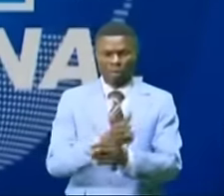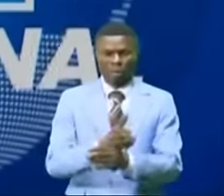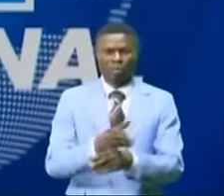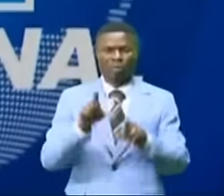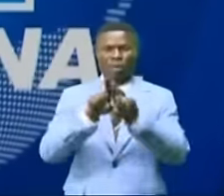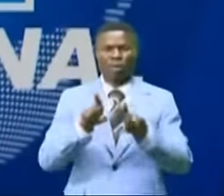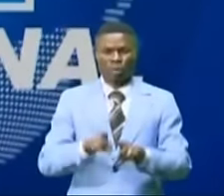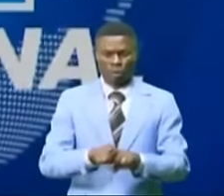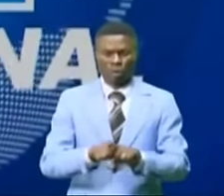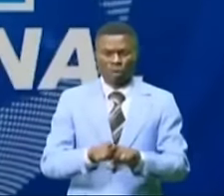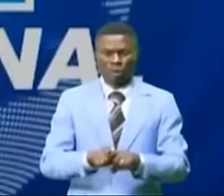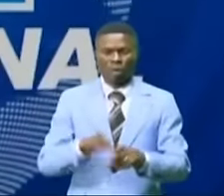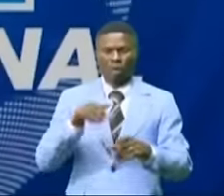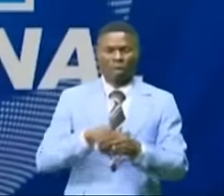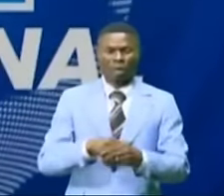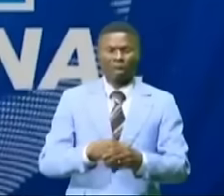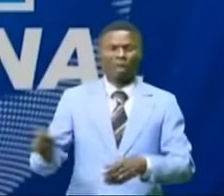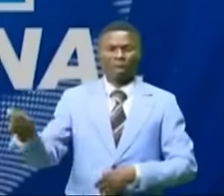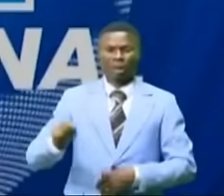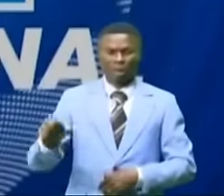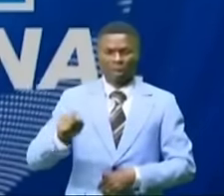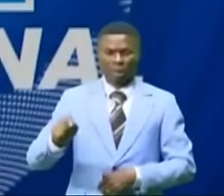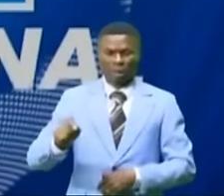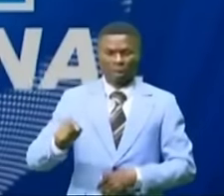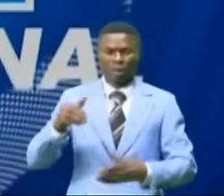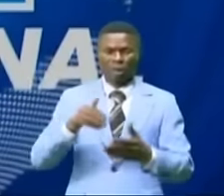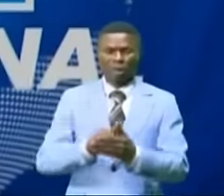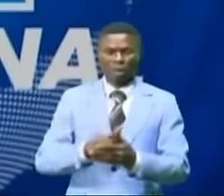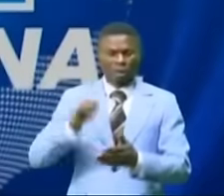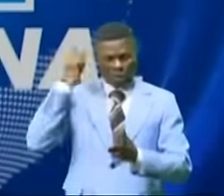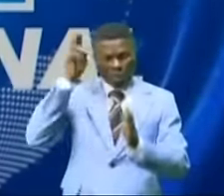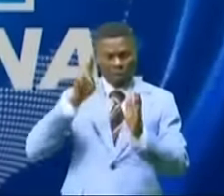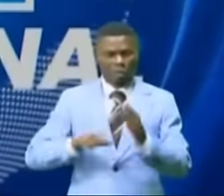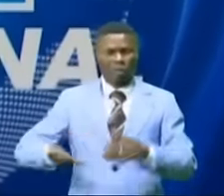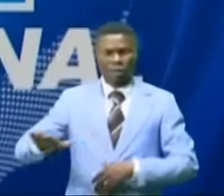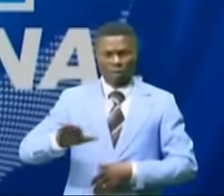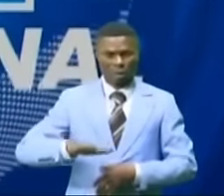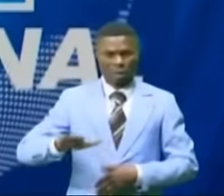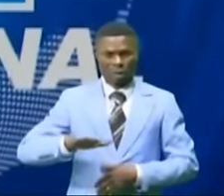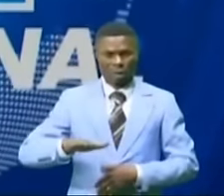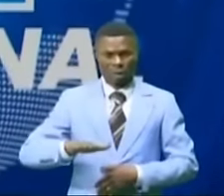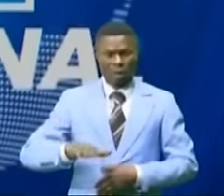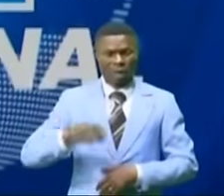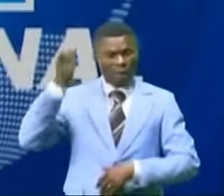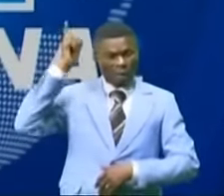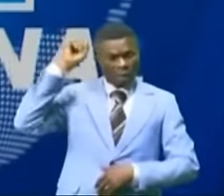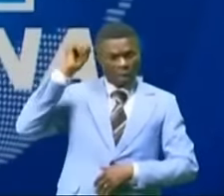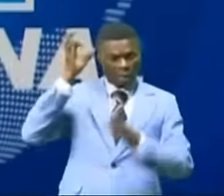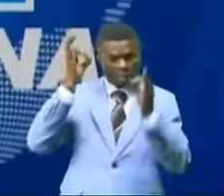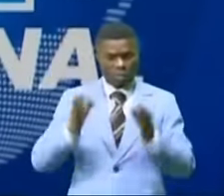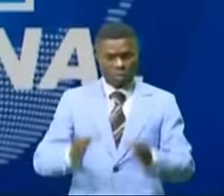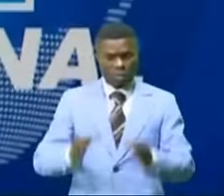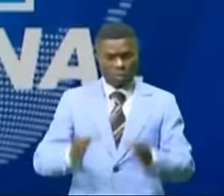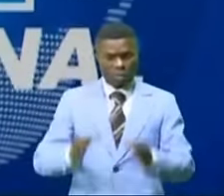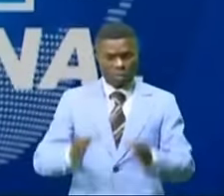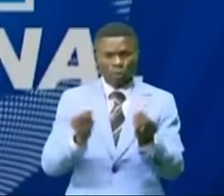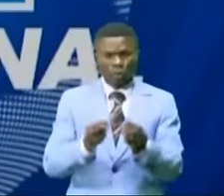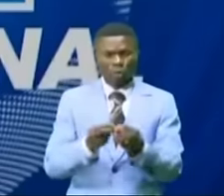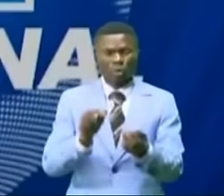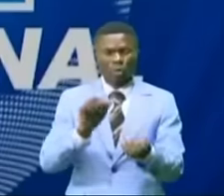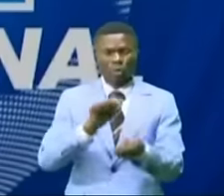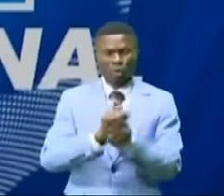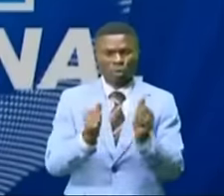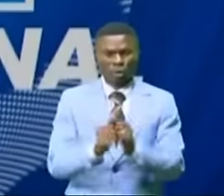même dans le territoire contrôlé par le gouvernement de la République à l'époque. Les critères de régulation